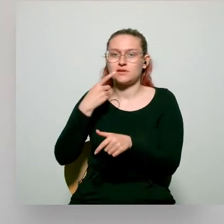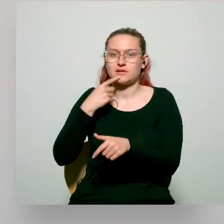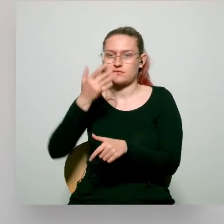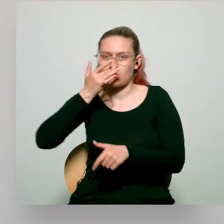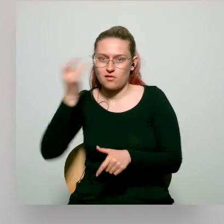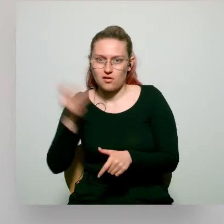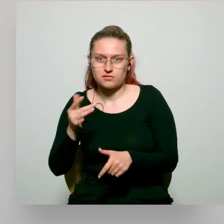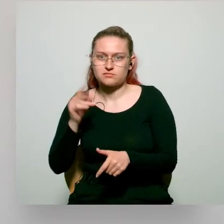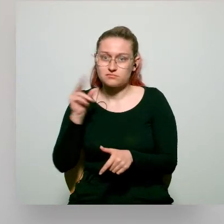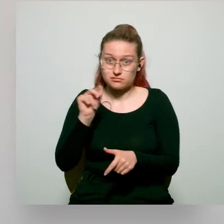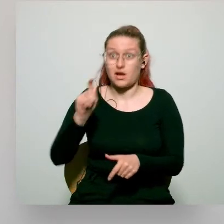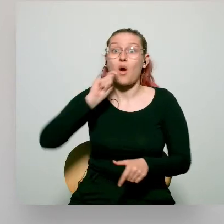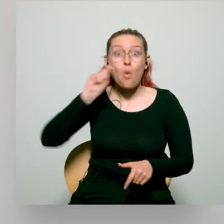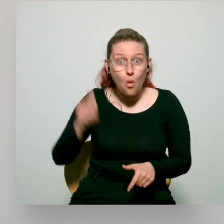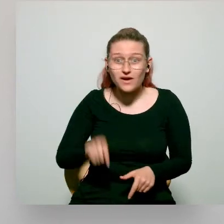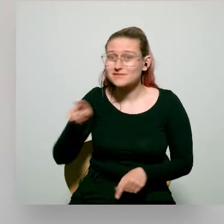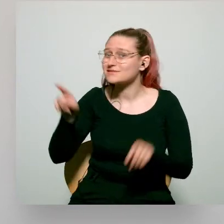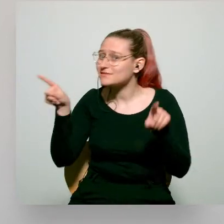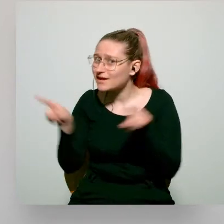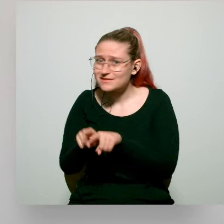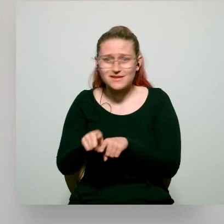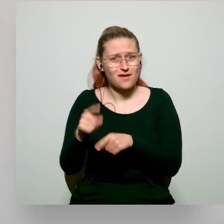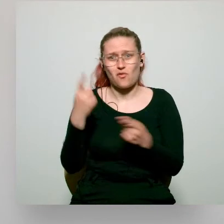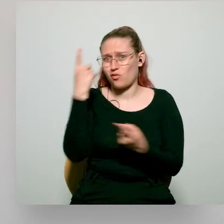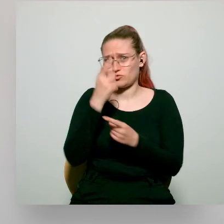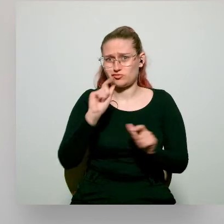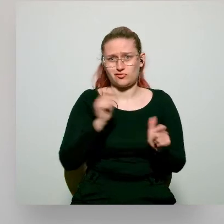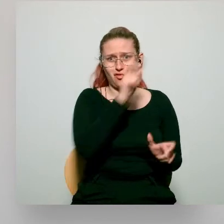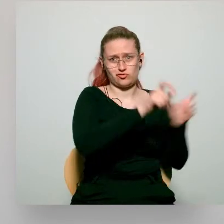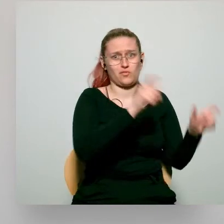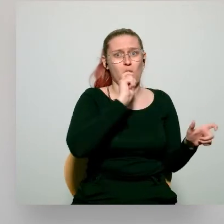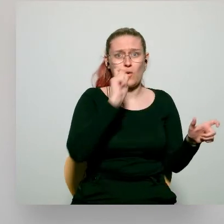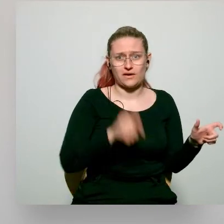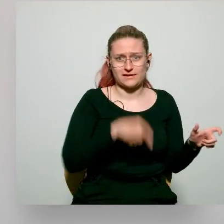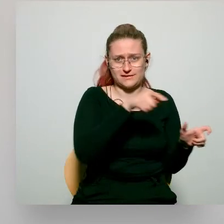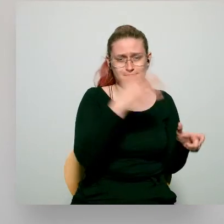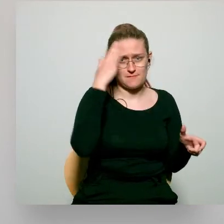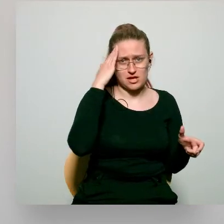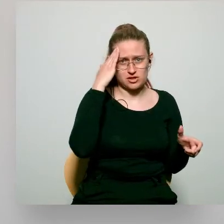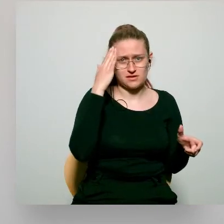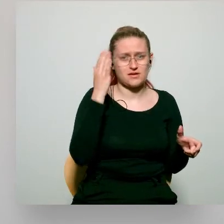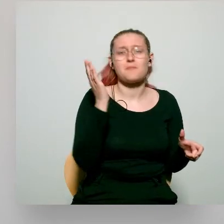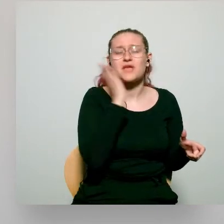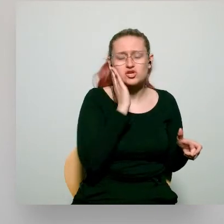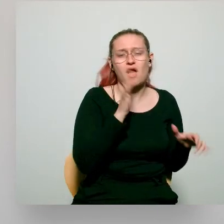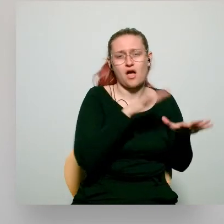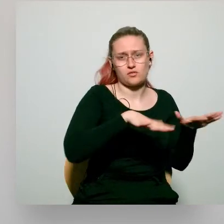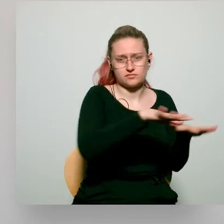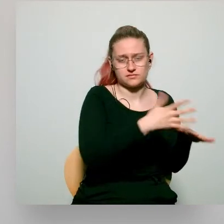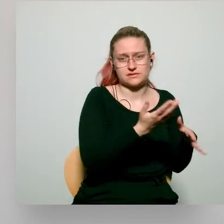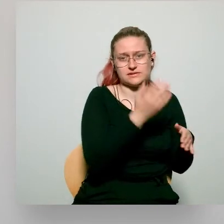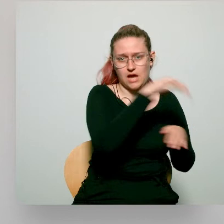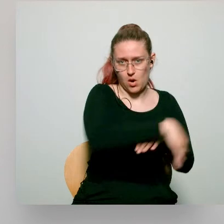Majdan i że wspólnie tworzą w tych różnych sotniach, o różnych tożsamościach jeden